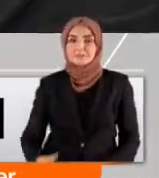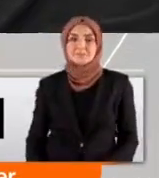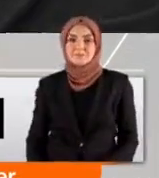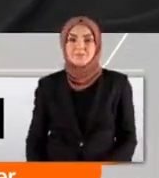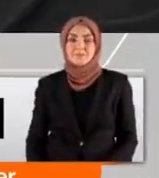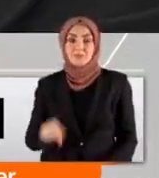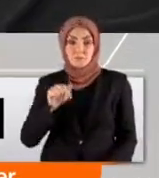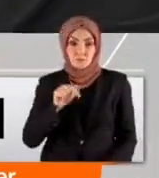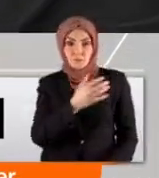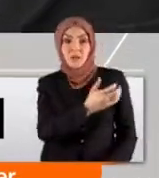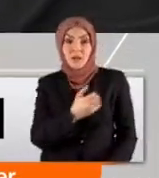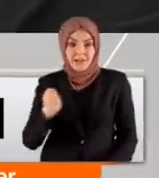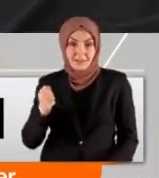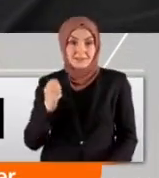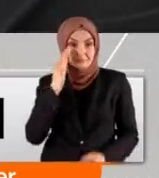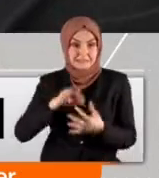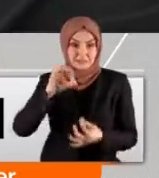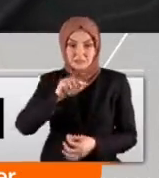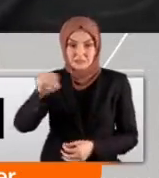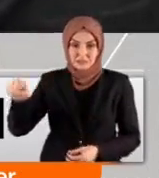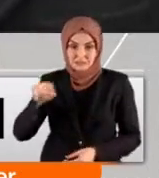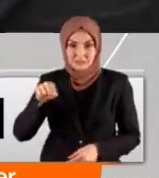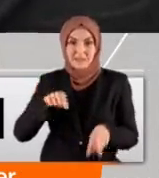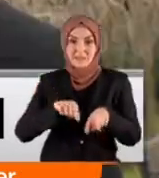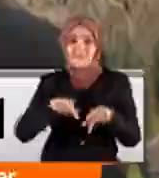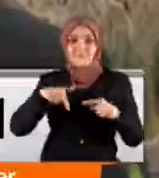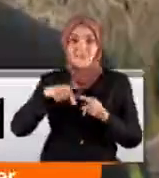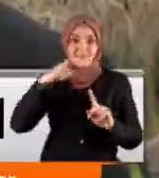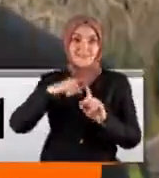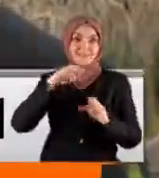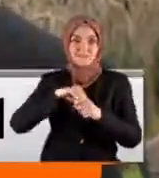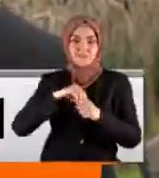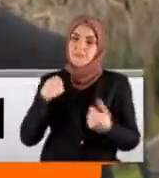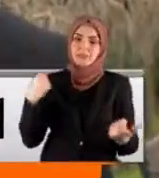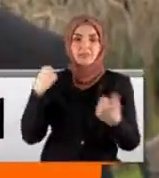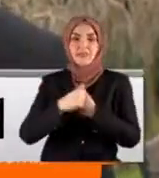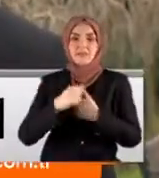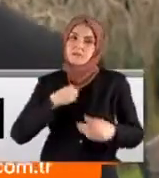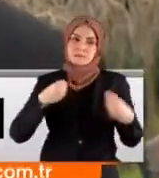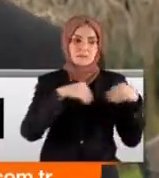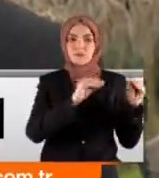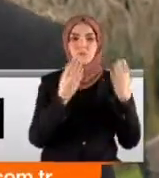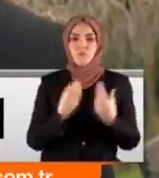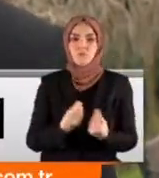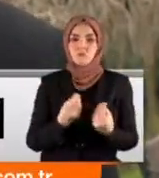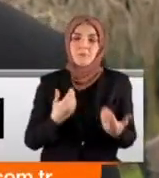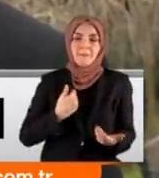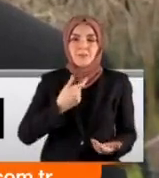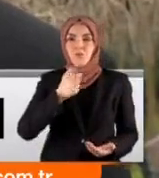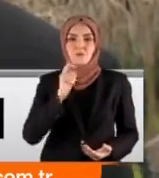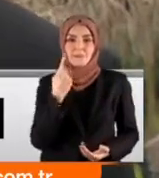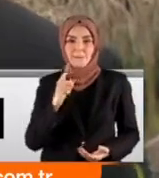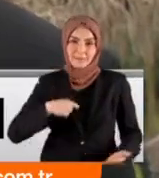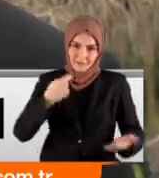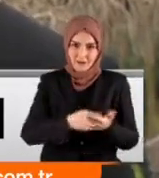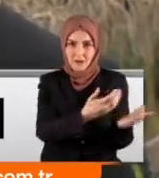şimdi bunu satın alan kişiler gerekli dünyasına tekrar satabiliyor diyelim Ben 90.000 aldım başkası 100.000 verebiliyor